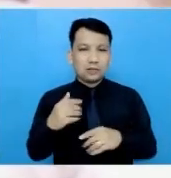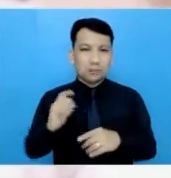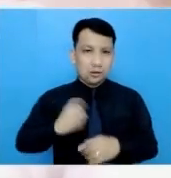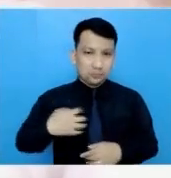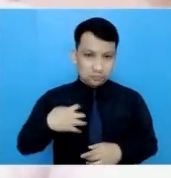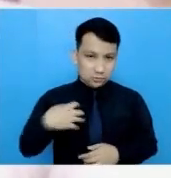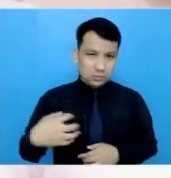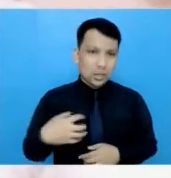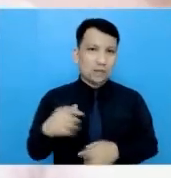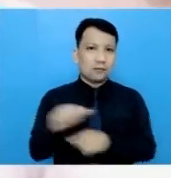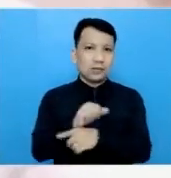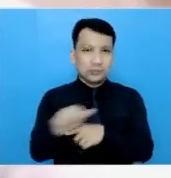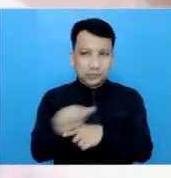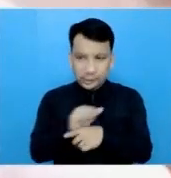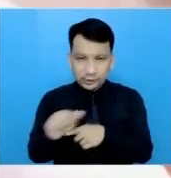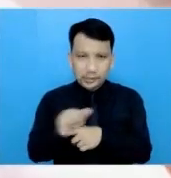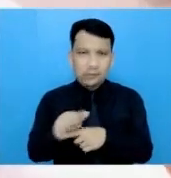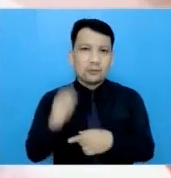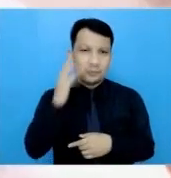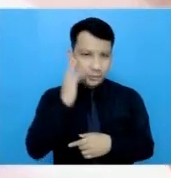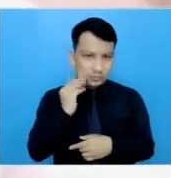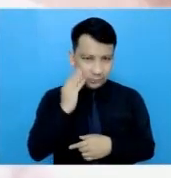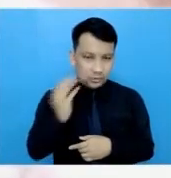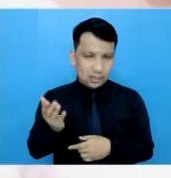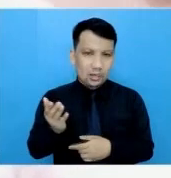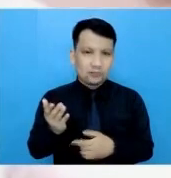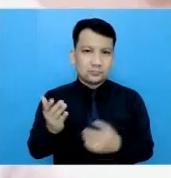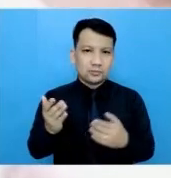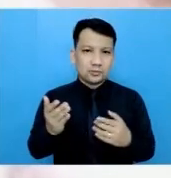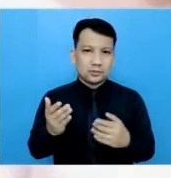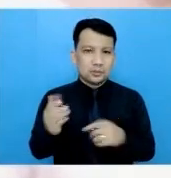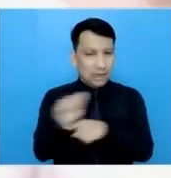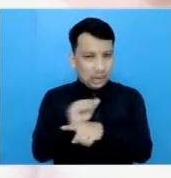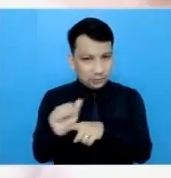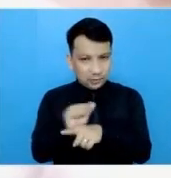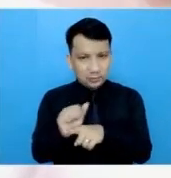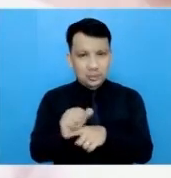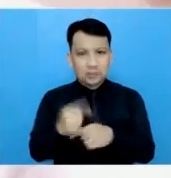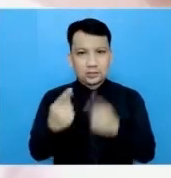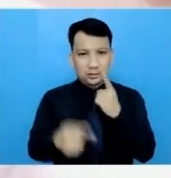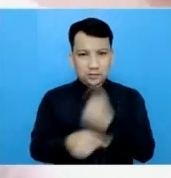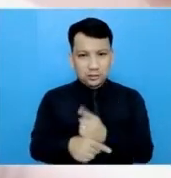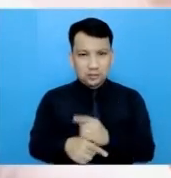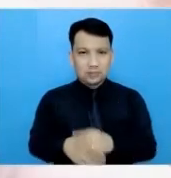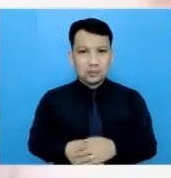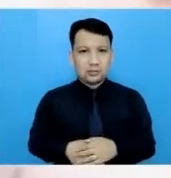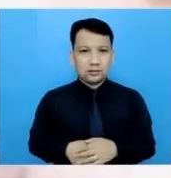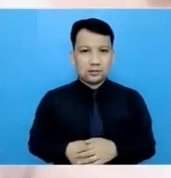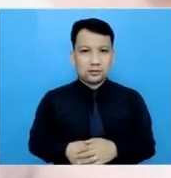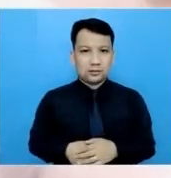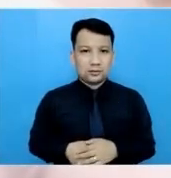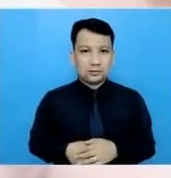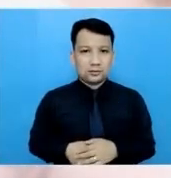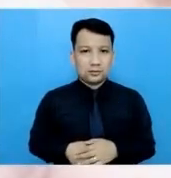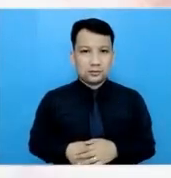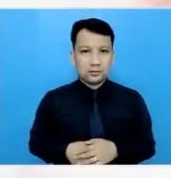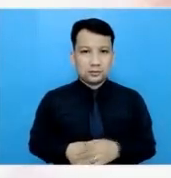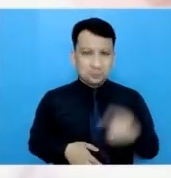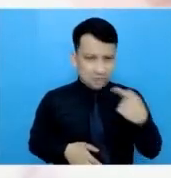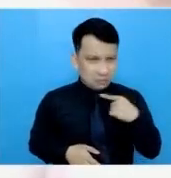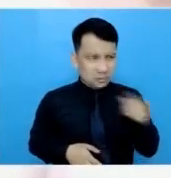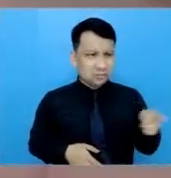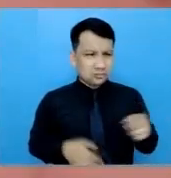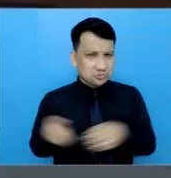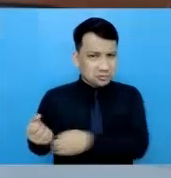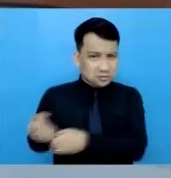ng mahirap na training na pagdadaanan mo ay dadaan ka dun. Correct. Para ka maging pulis. Imposibleng maagawan yung pulis